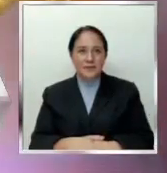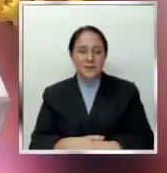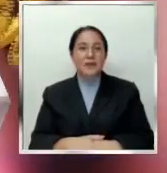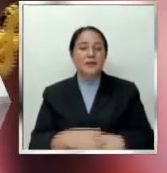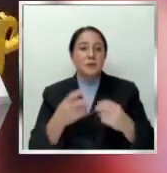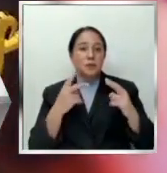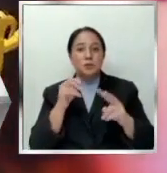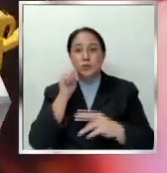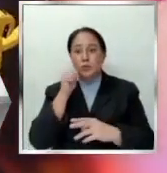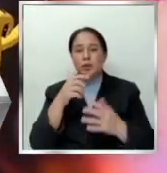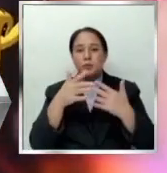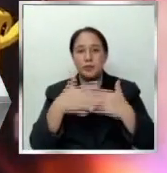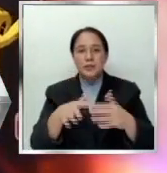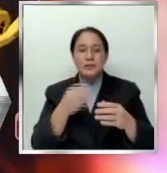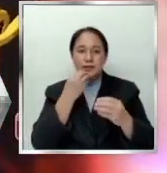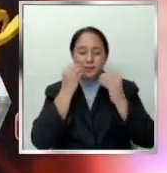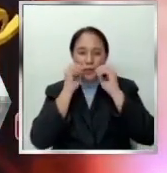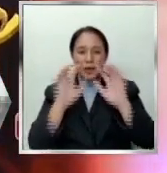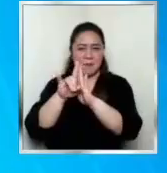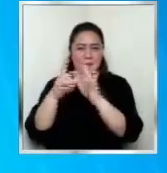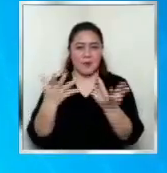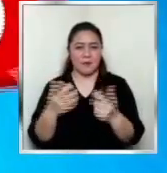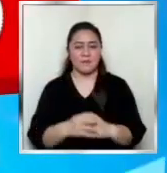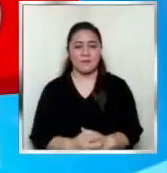bukas pagkatapos ng Ipulaga.